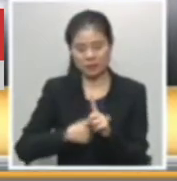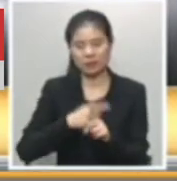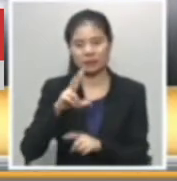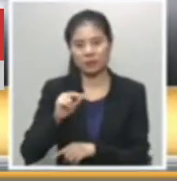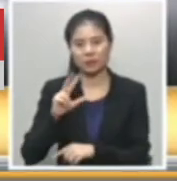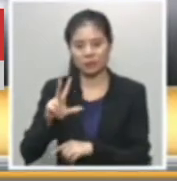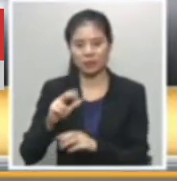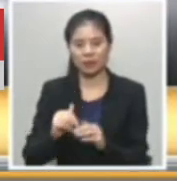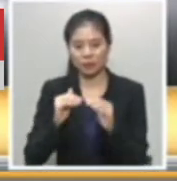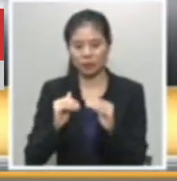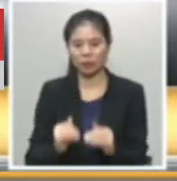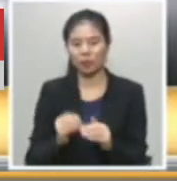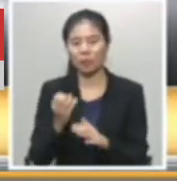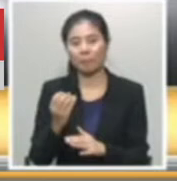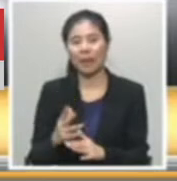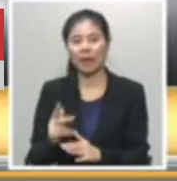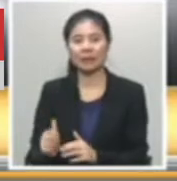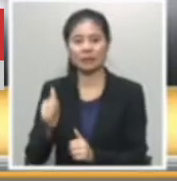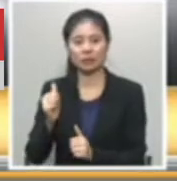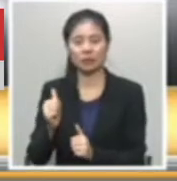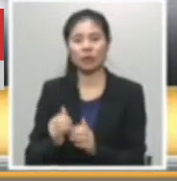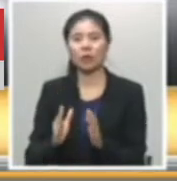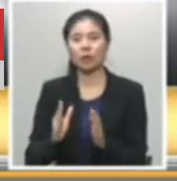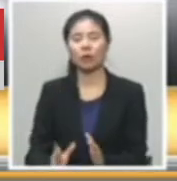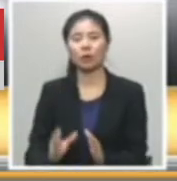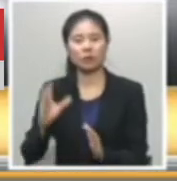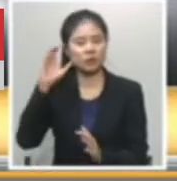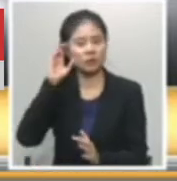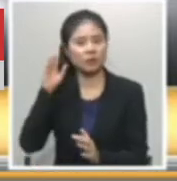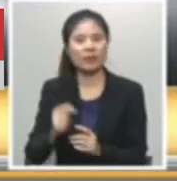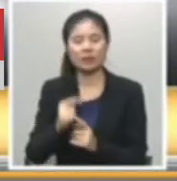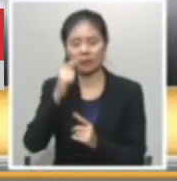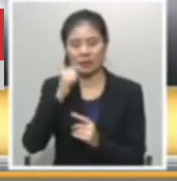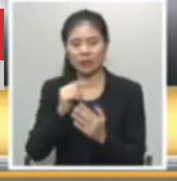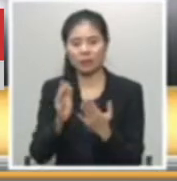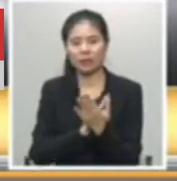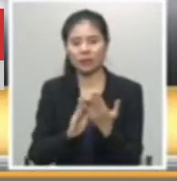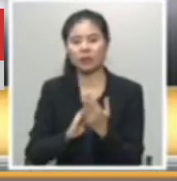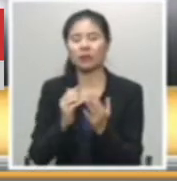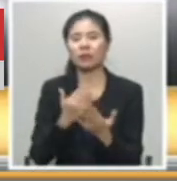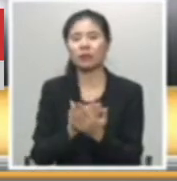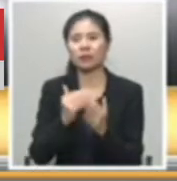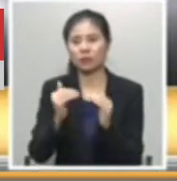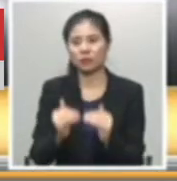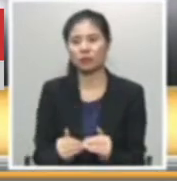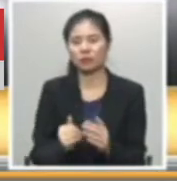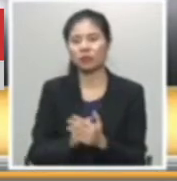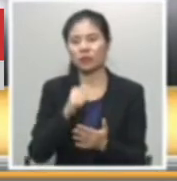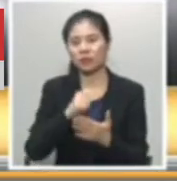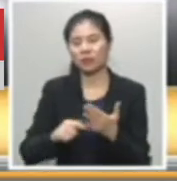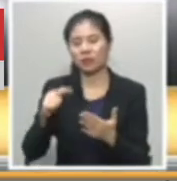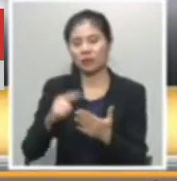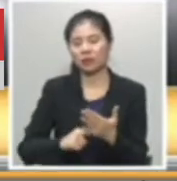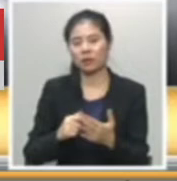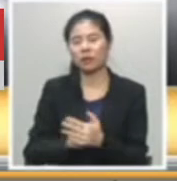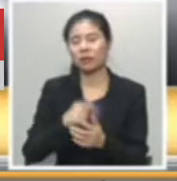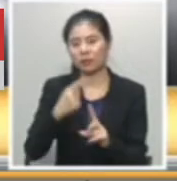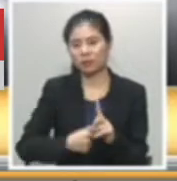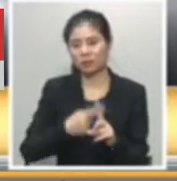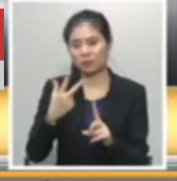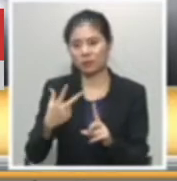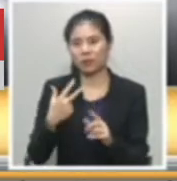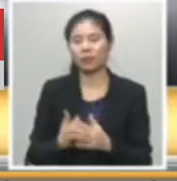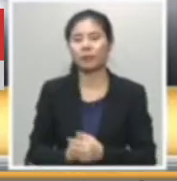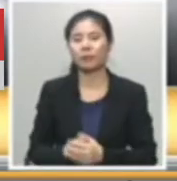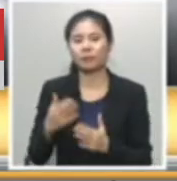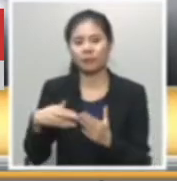คือความเชื่อมั่นของคนไทยนี่นะครับได้เริ่มลดลงตั้งแต่มีการเลือกตั้งนะครับเดือนมีนาคมเป็นต้น